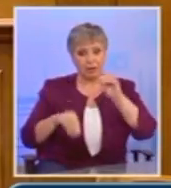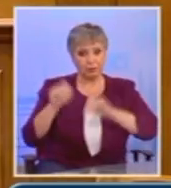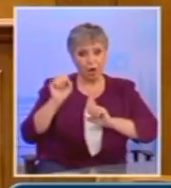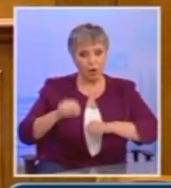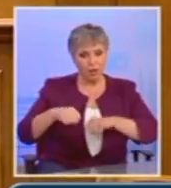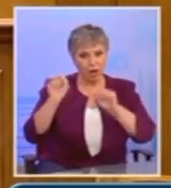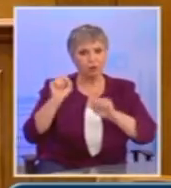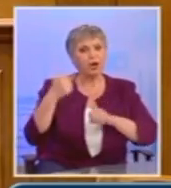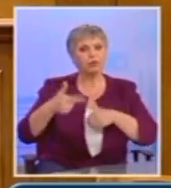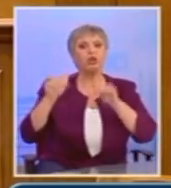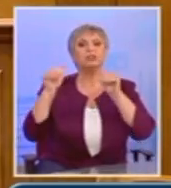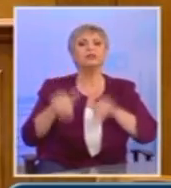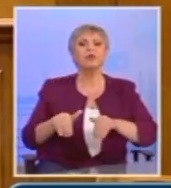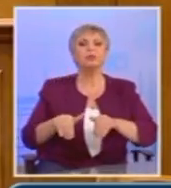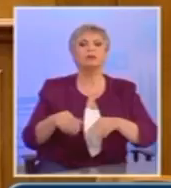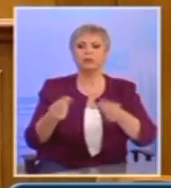δημοκρατία.